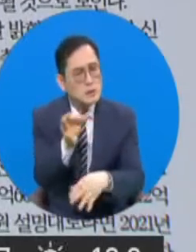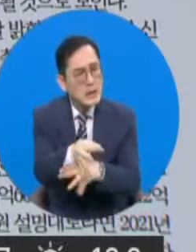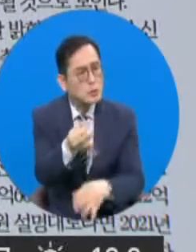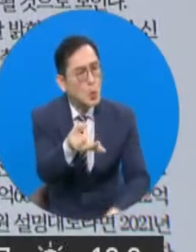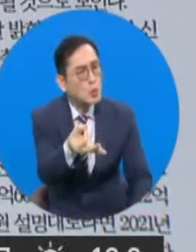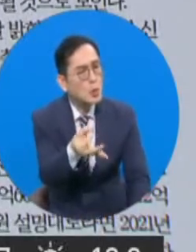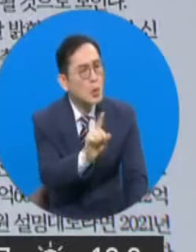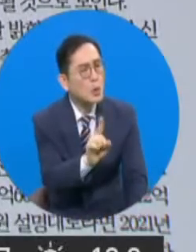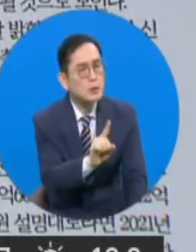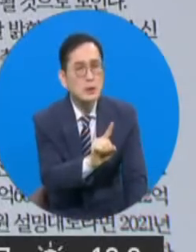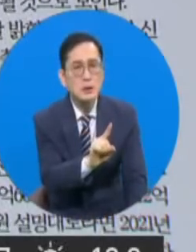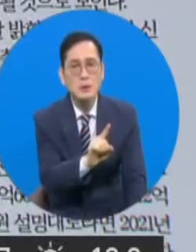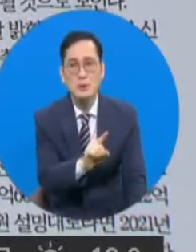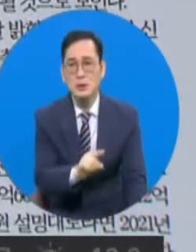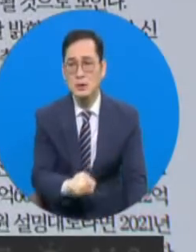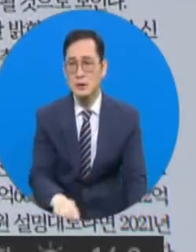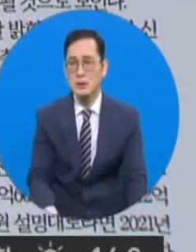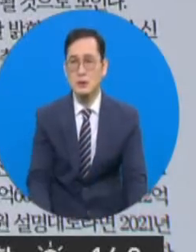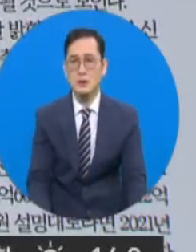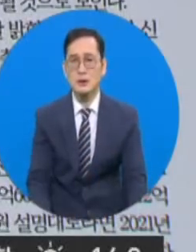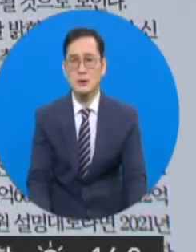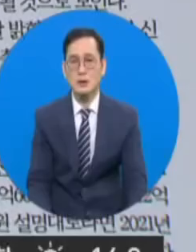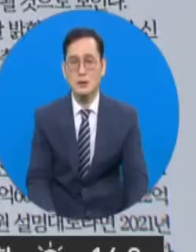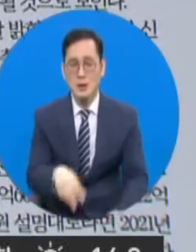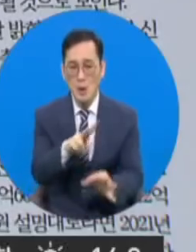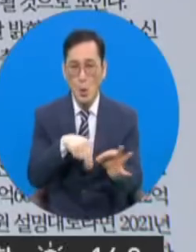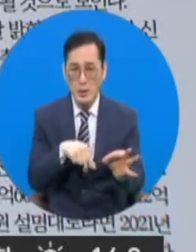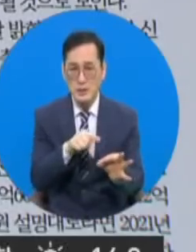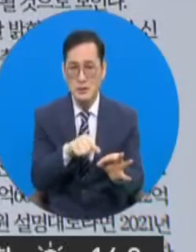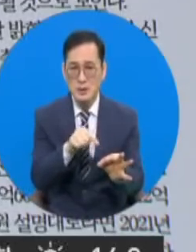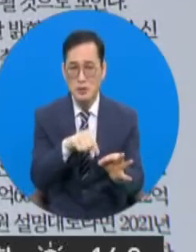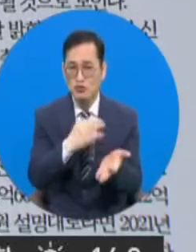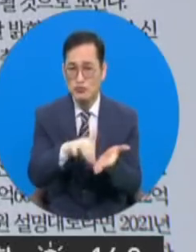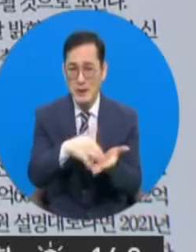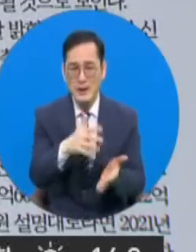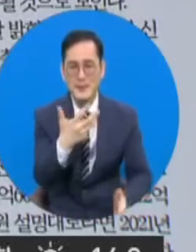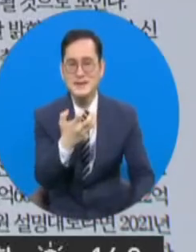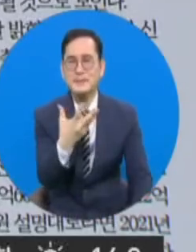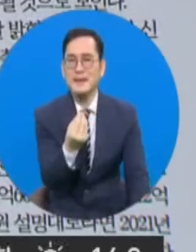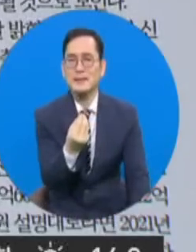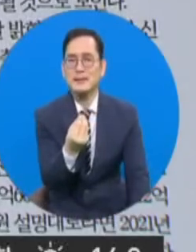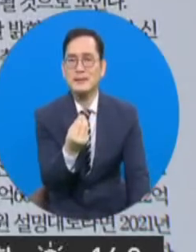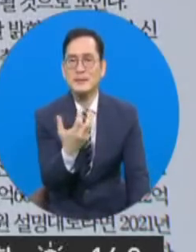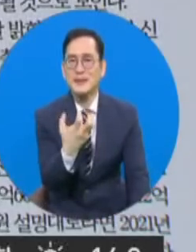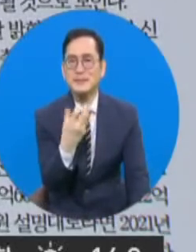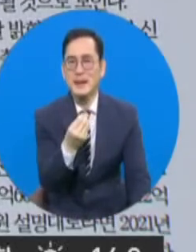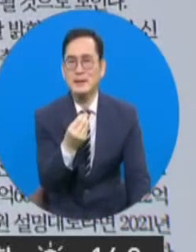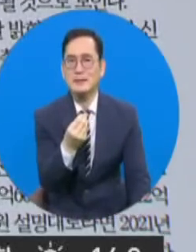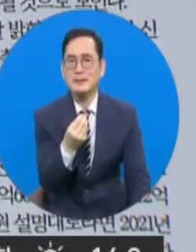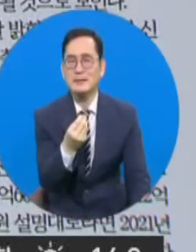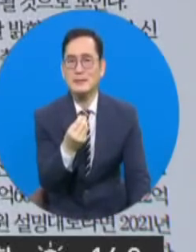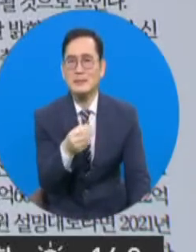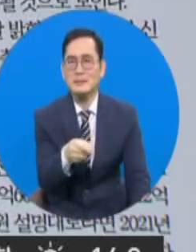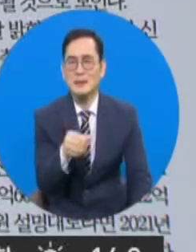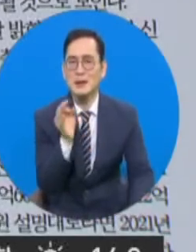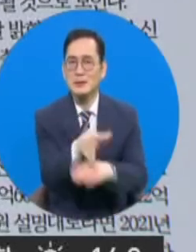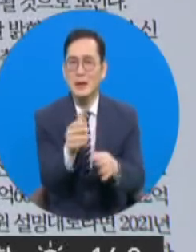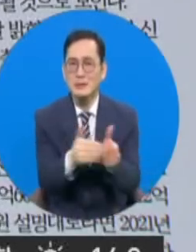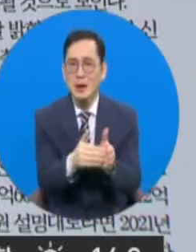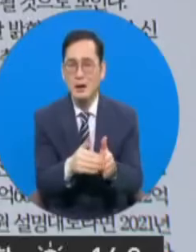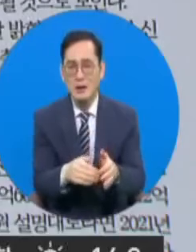코인의 80만 개를 보유할 정도의 뭐랄까요 대담하다고 할까요 아니면